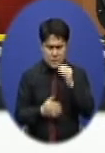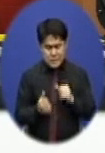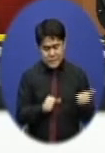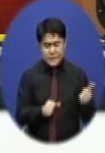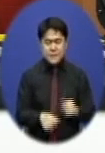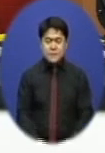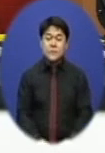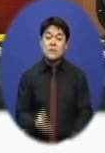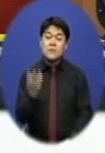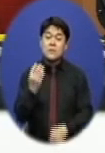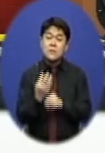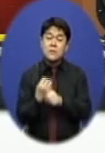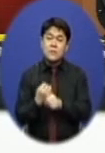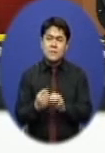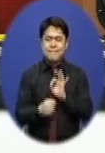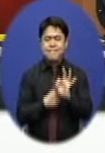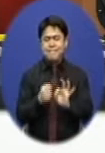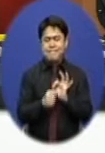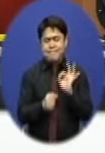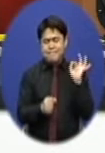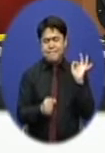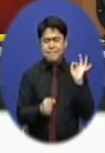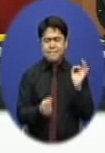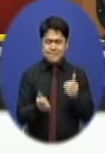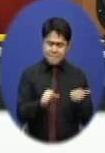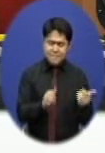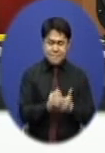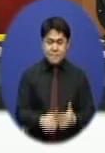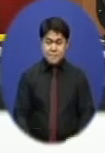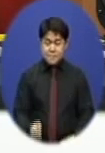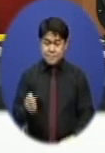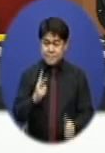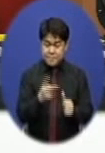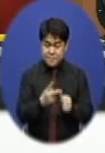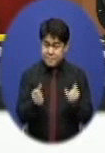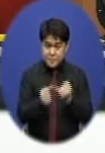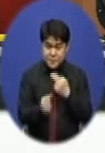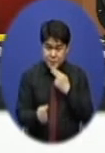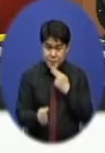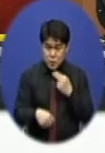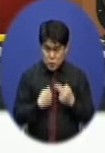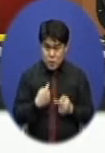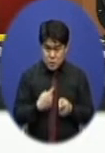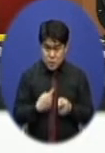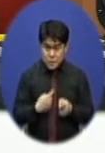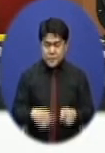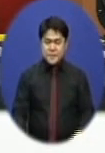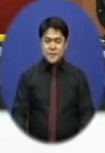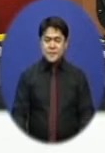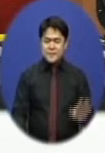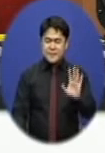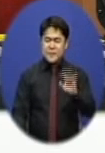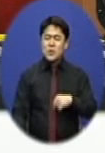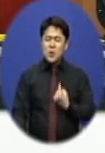되셨어요? 아, 10년 넘었습니다. 아, 그러면 아이고. 재혼 안 하시고 그냥 사시는 거예요? 아니면 재혼